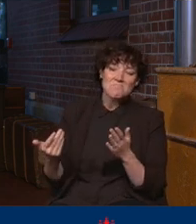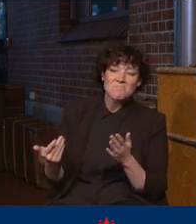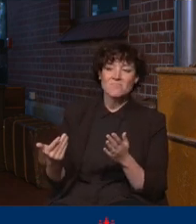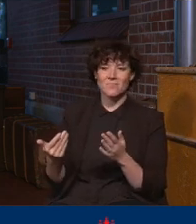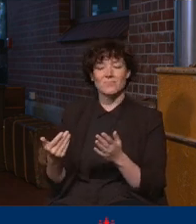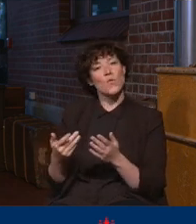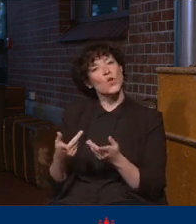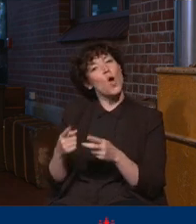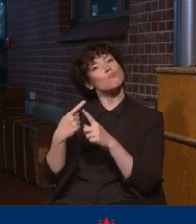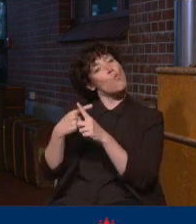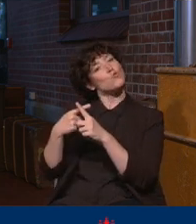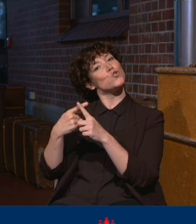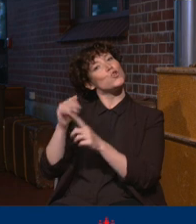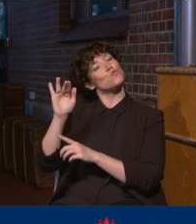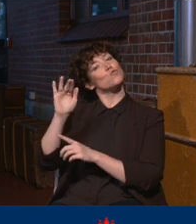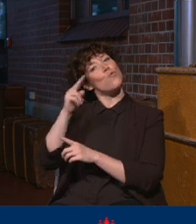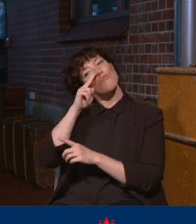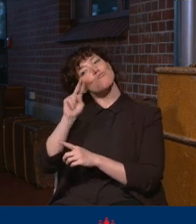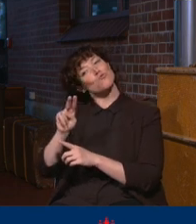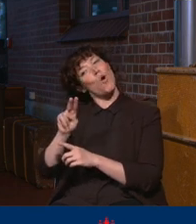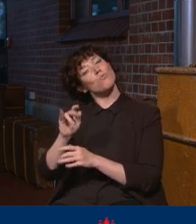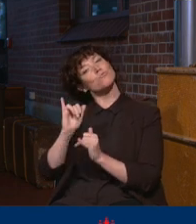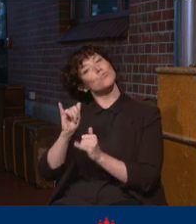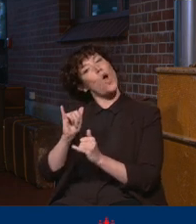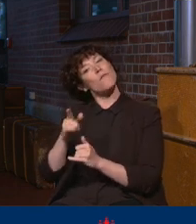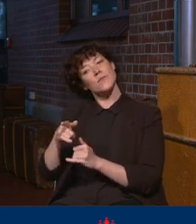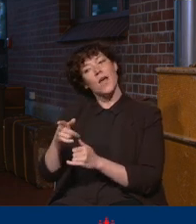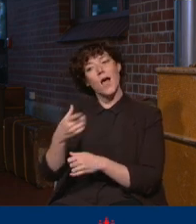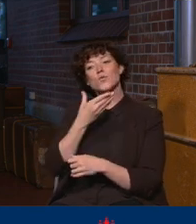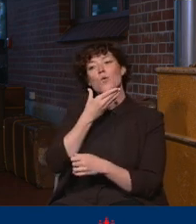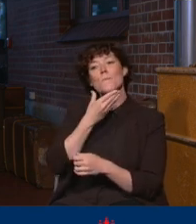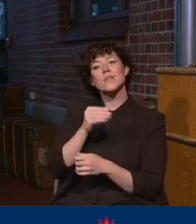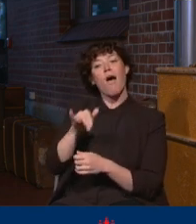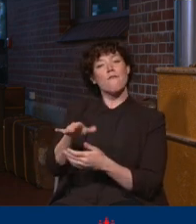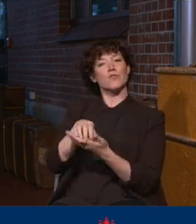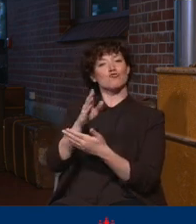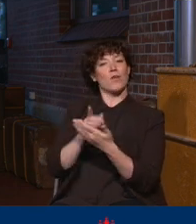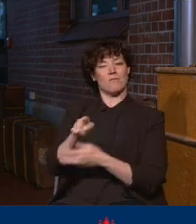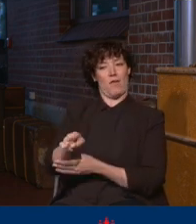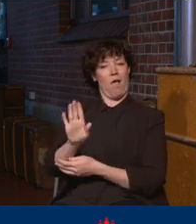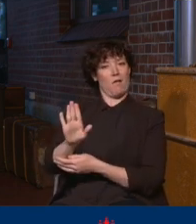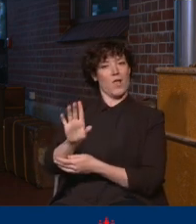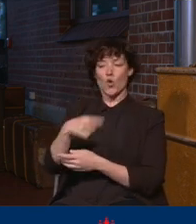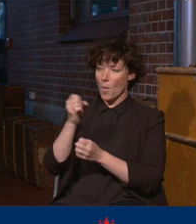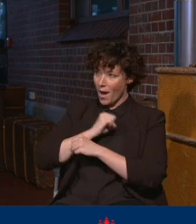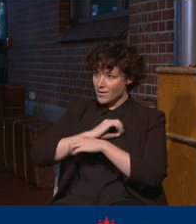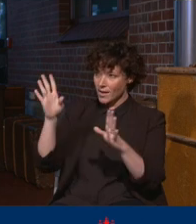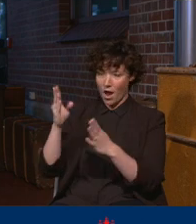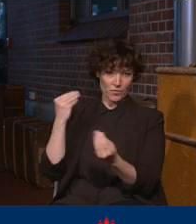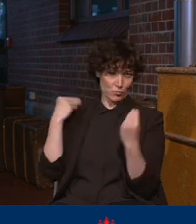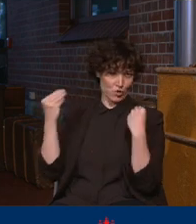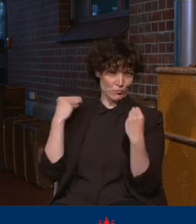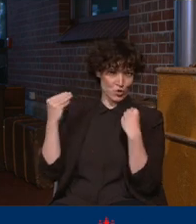zuversichtlich dass wir an diesem standort die belange des stadtteils denen sie ihr noch mal sehr deutlich artikuliert haben